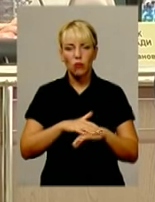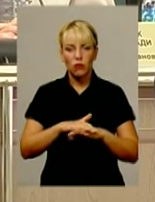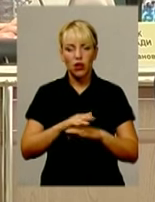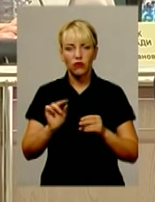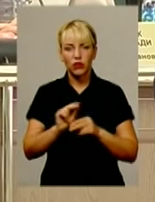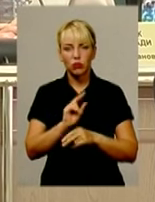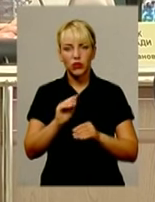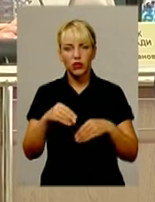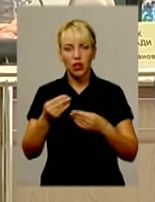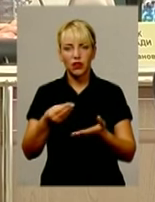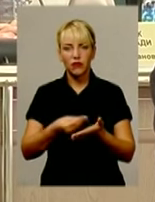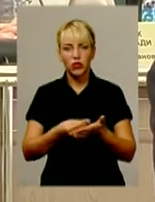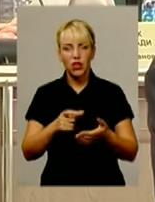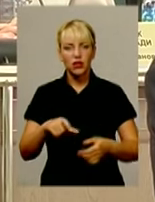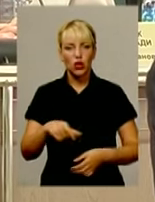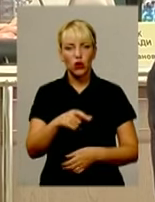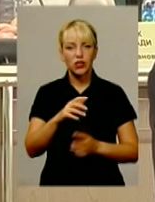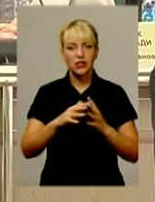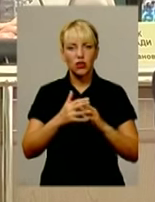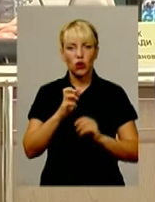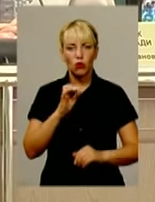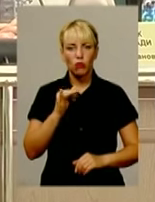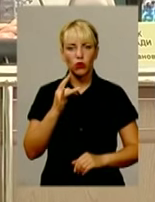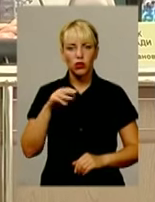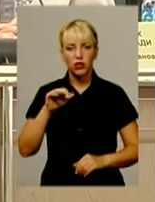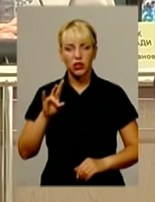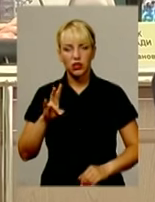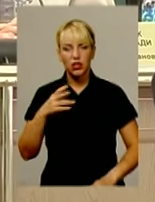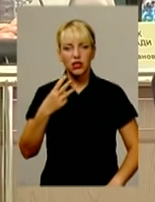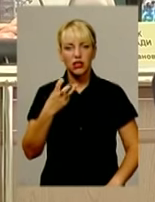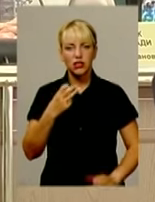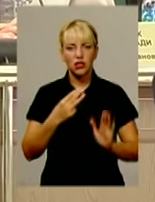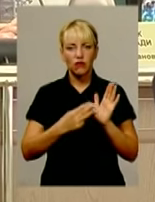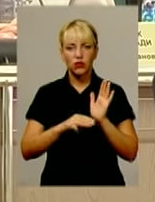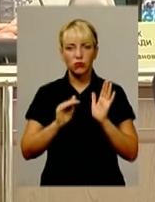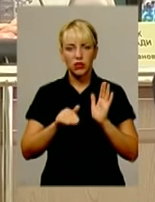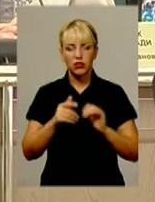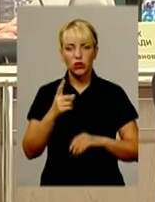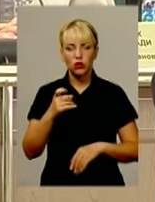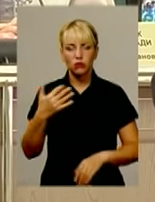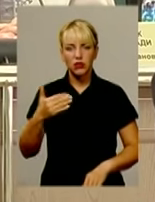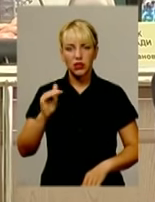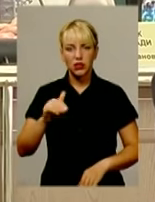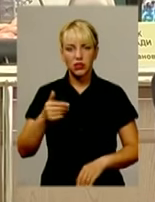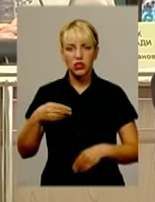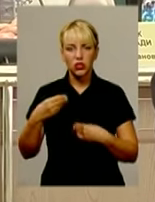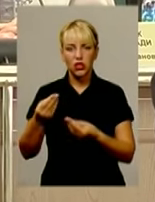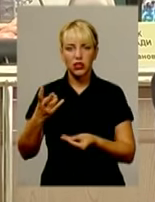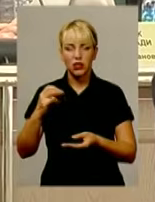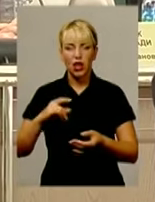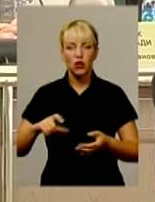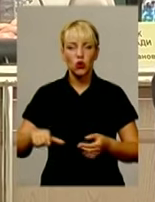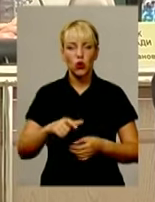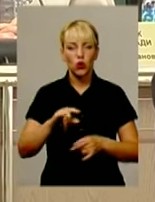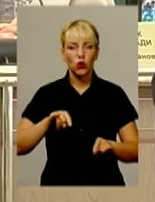фінансування на дорогу по селу Буртин минулого року 380 тисяч. 150 тисяч дали на дорогу ямковий